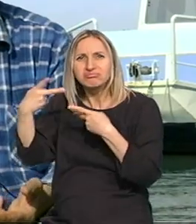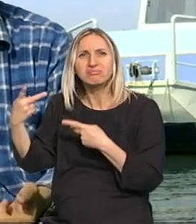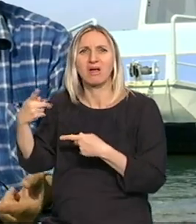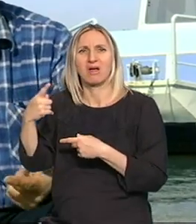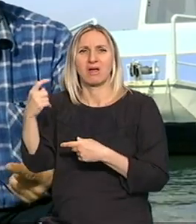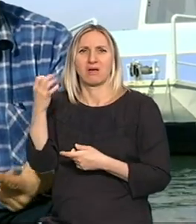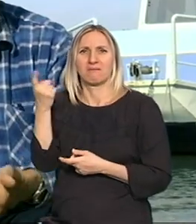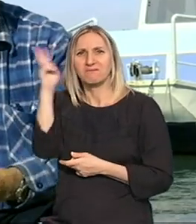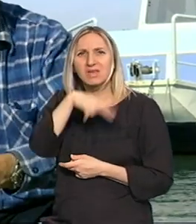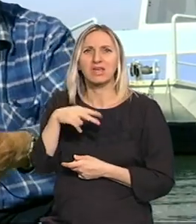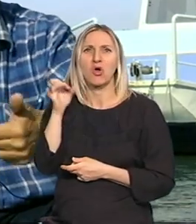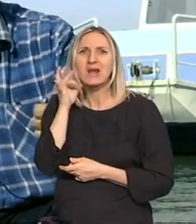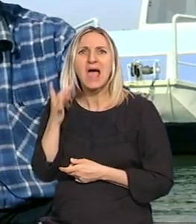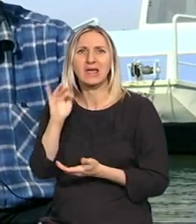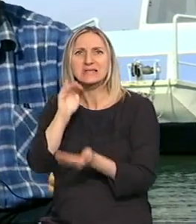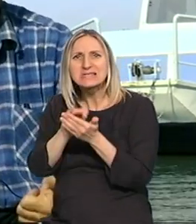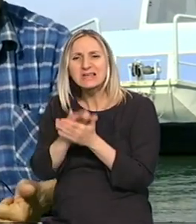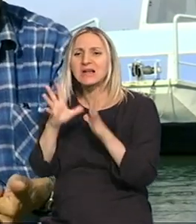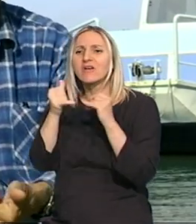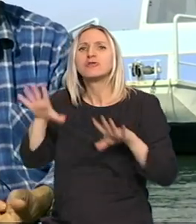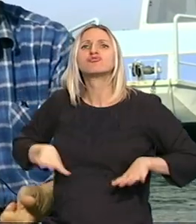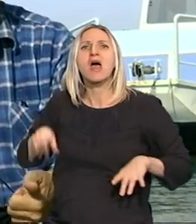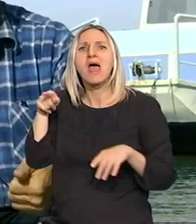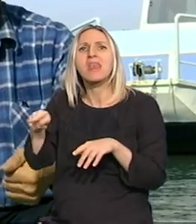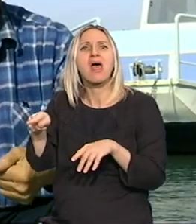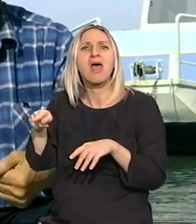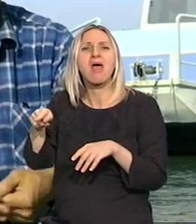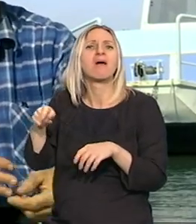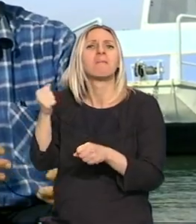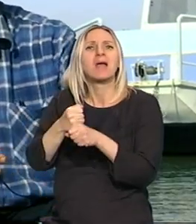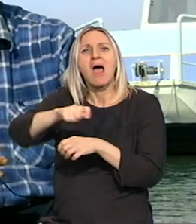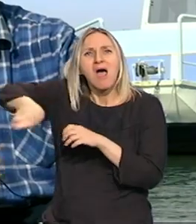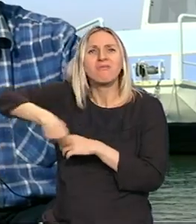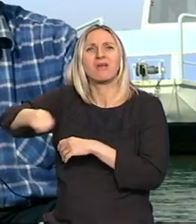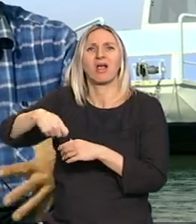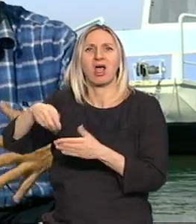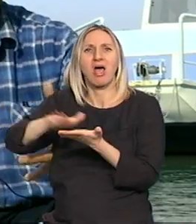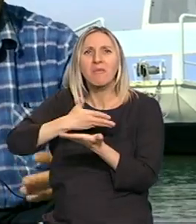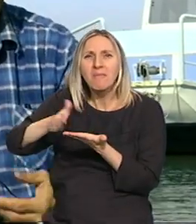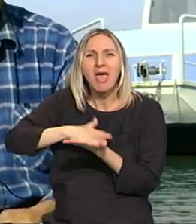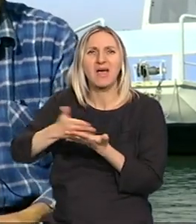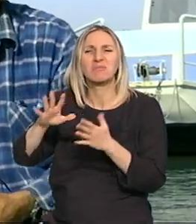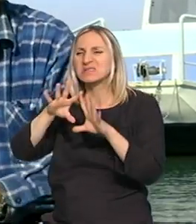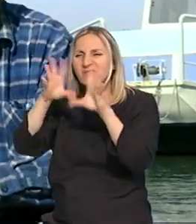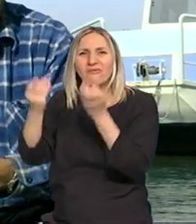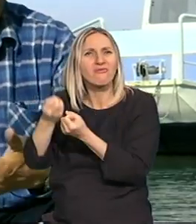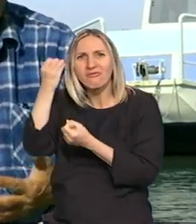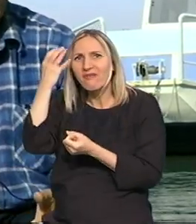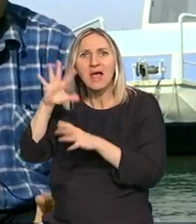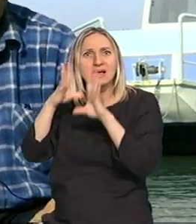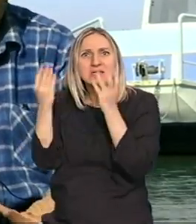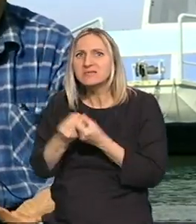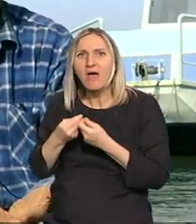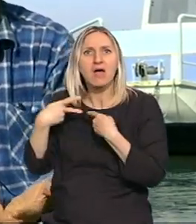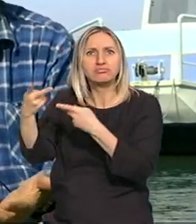i sira, i sve ovo što su žene pravile, pekmez, sad ja znam, i ono sve. To je sve išlo za